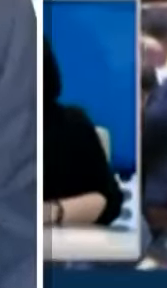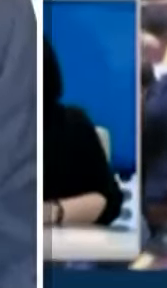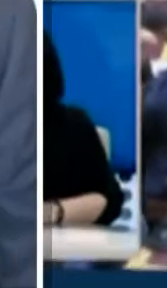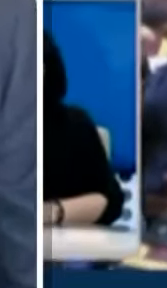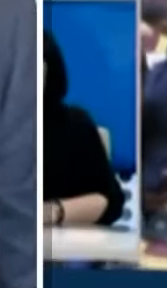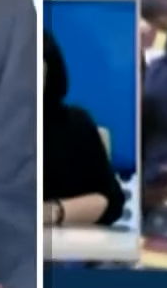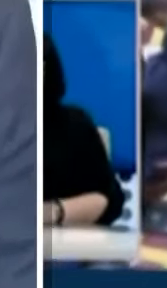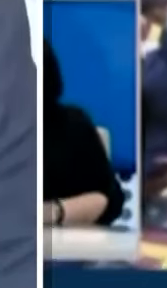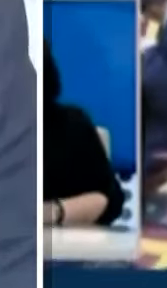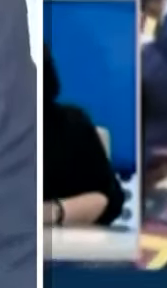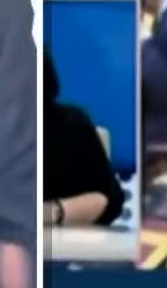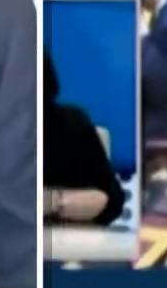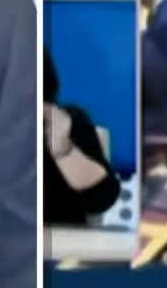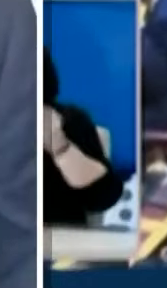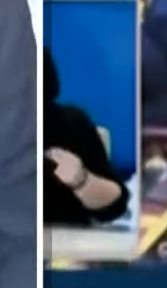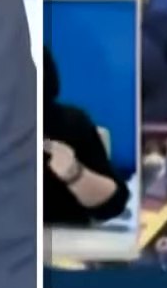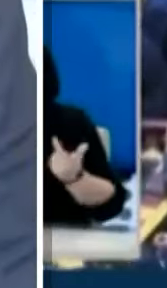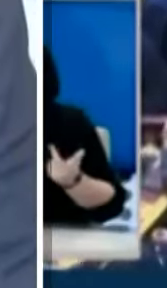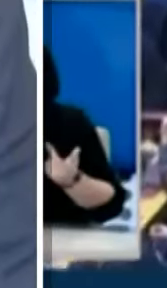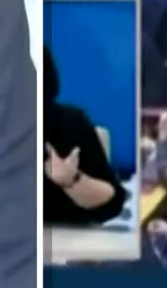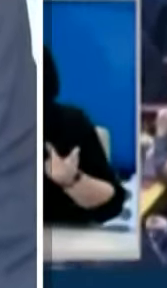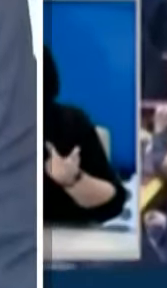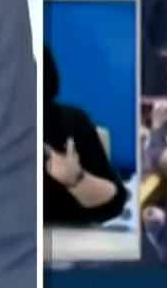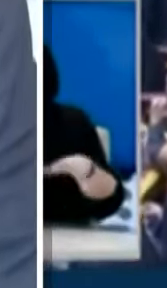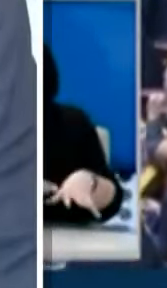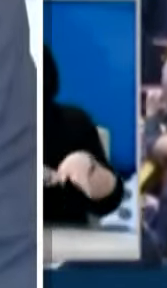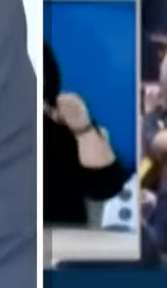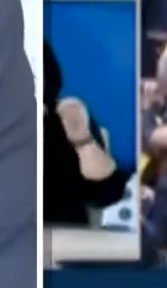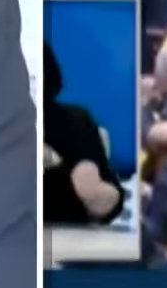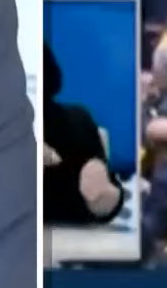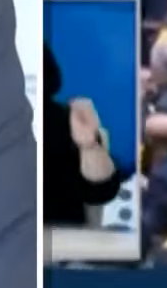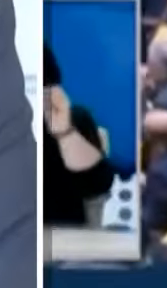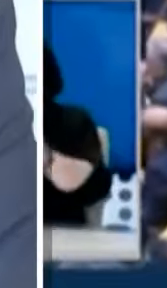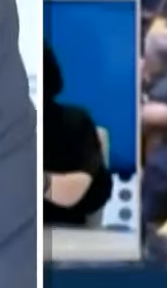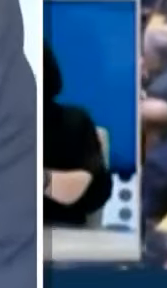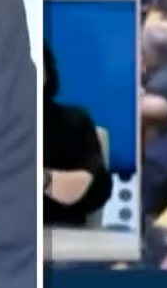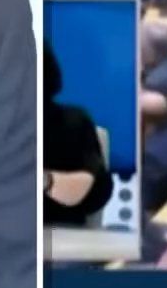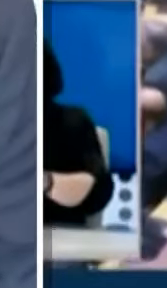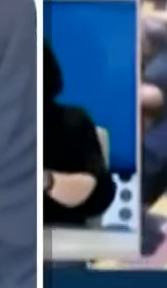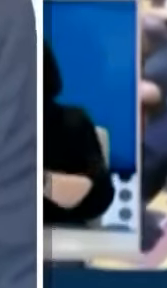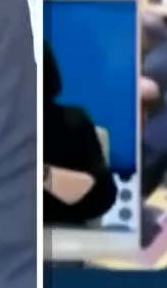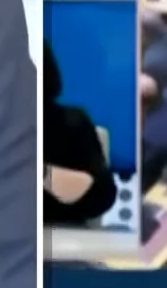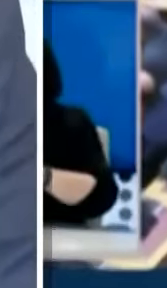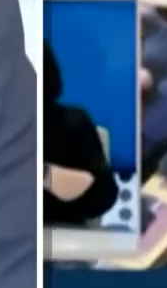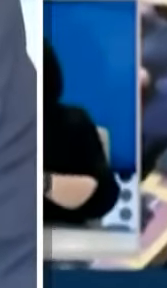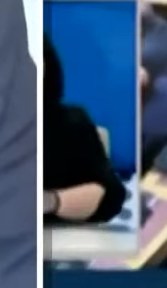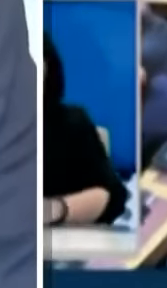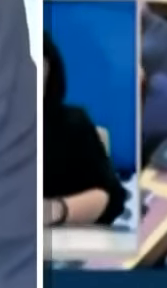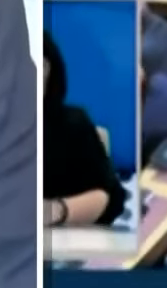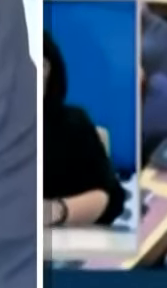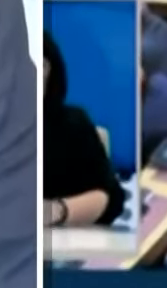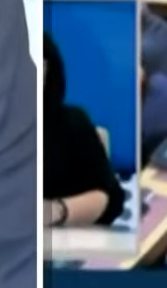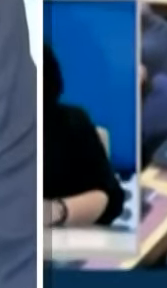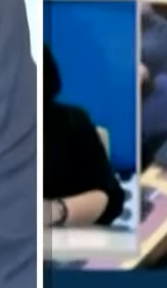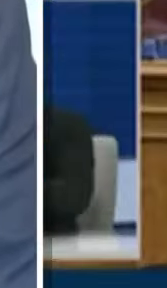πλέον συνολικά τα μέσα κοινοβουλευτικού ελέγχου, είναι χιλιάδες, τα οποία κάνουν καλύτερη την κυβέρνηση και δίνουν πολλές φορές και δύναμη